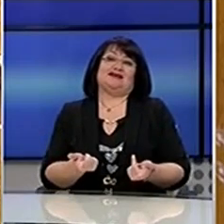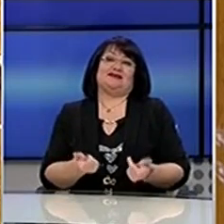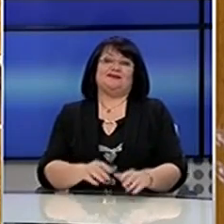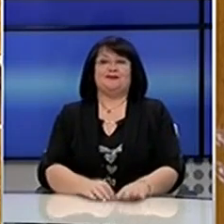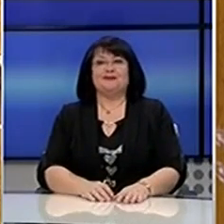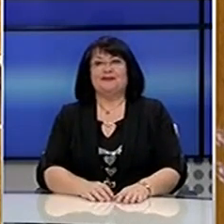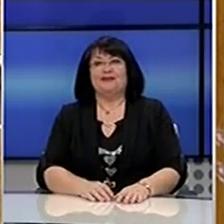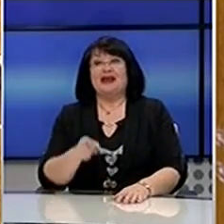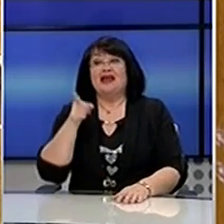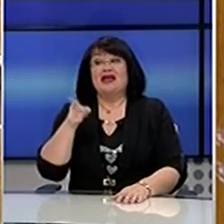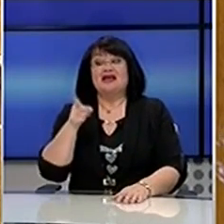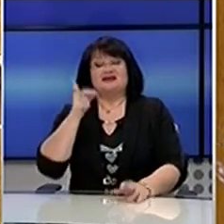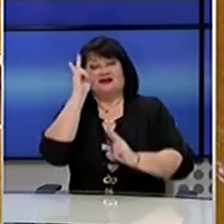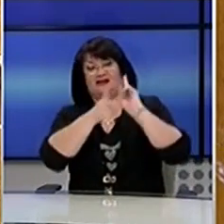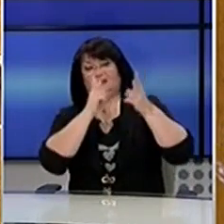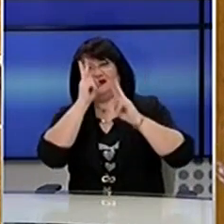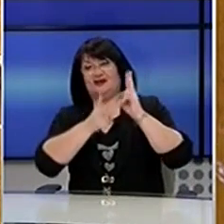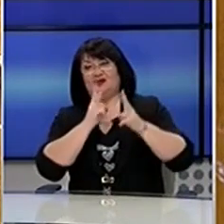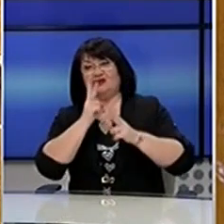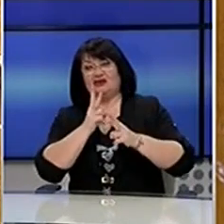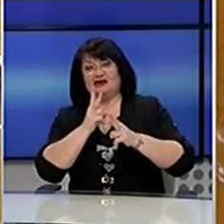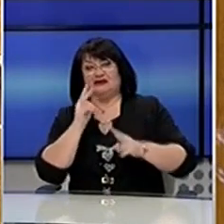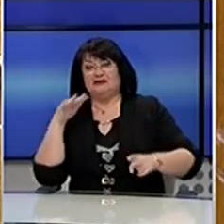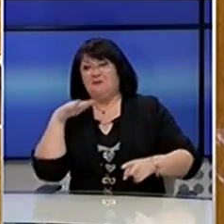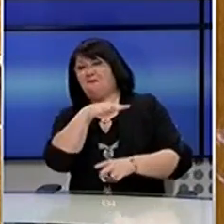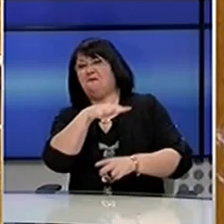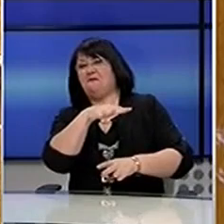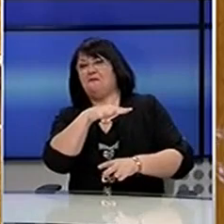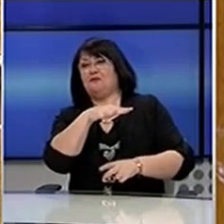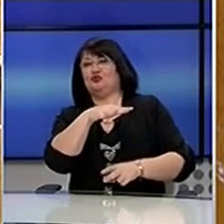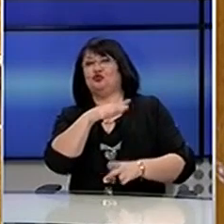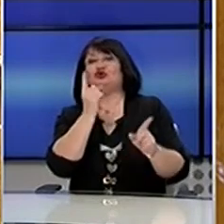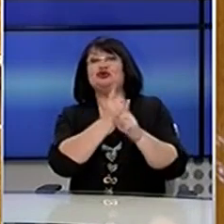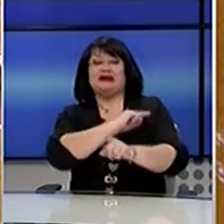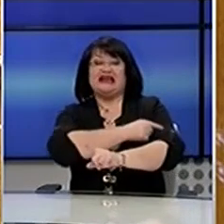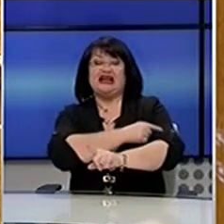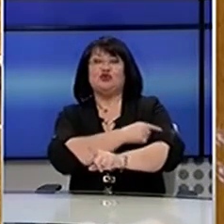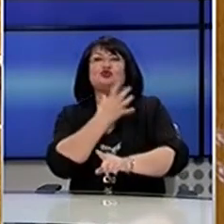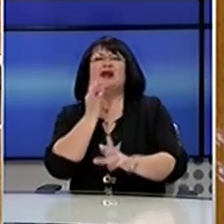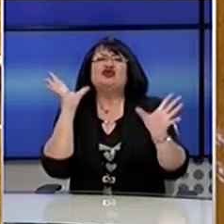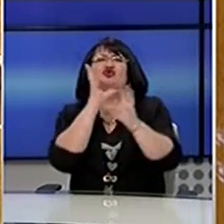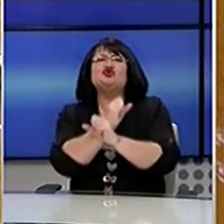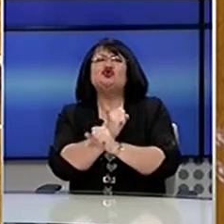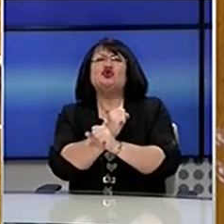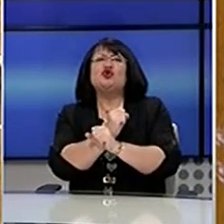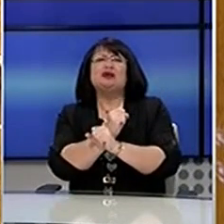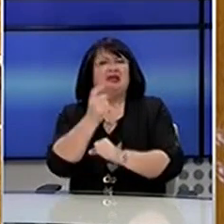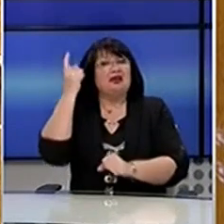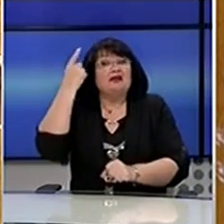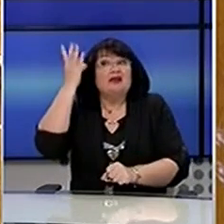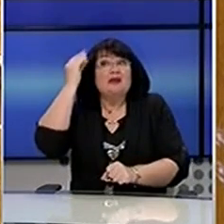Υποσκάπτοντας τους ειδικούς, στρώνεται το δρόμο στο σκοταδισμό της άγνοιας και της